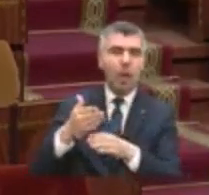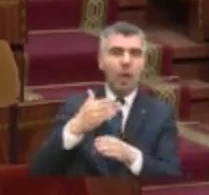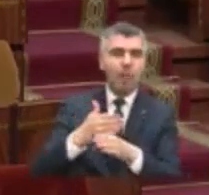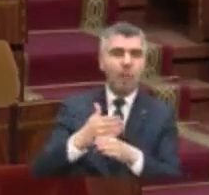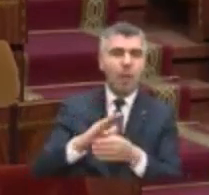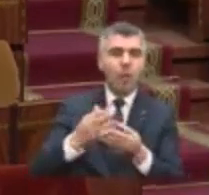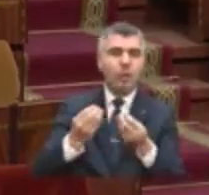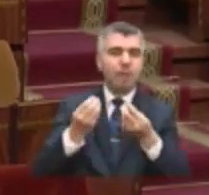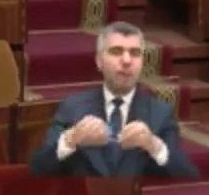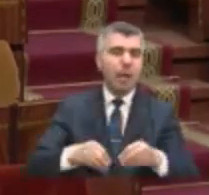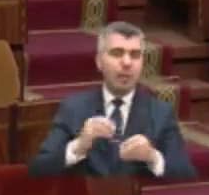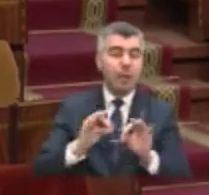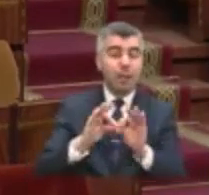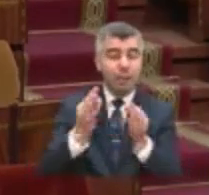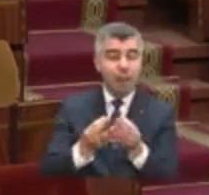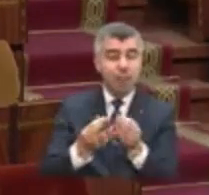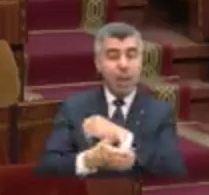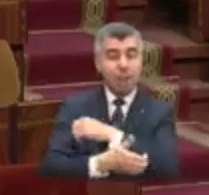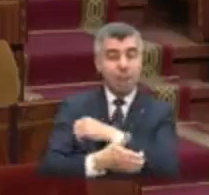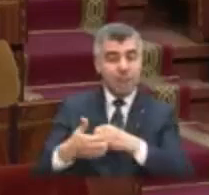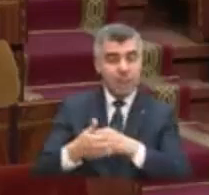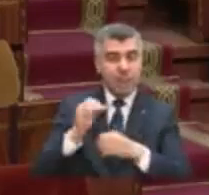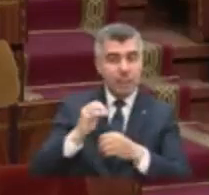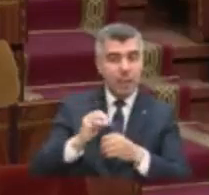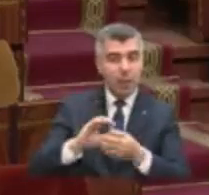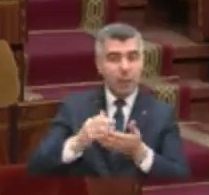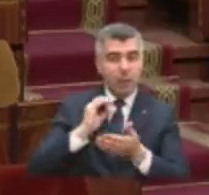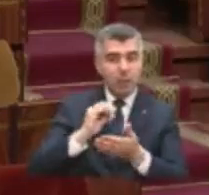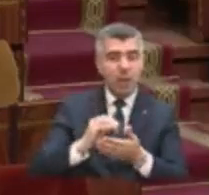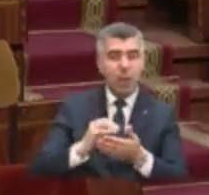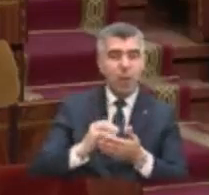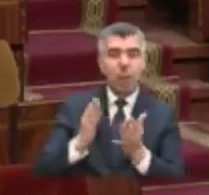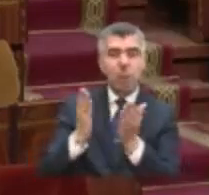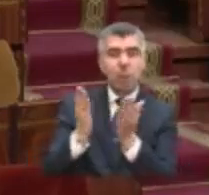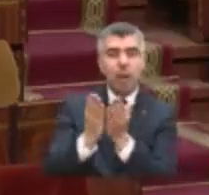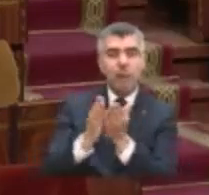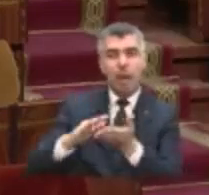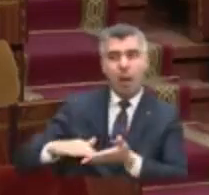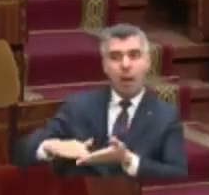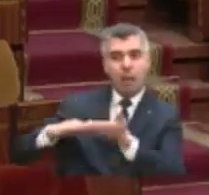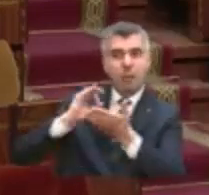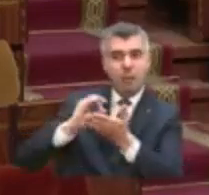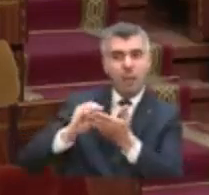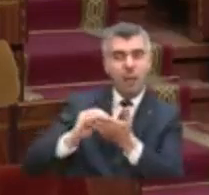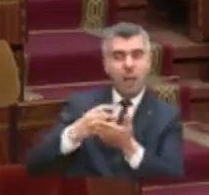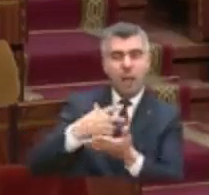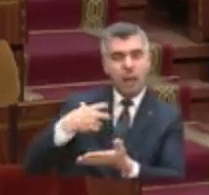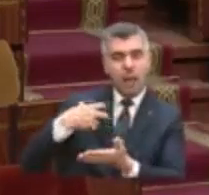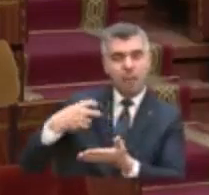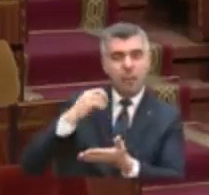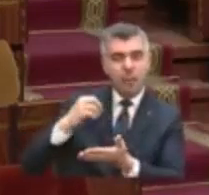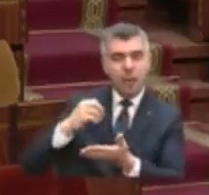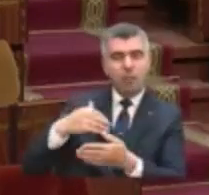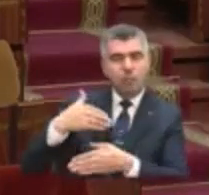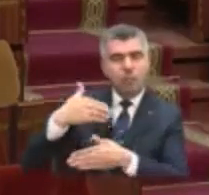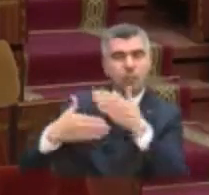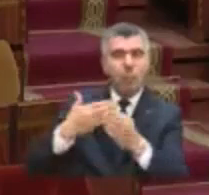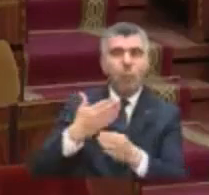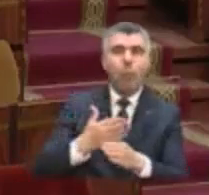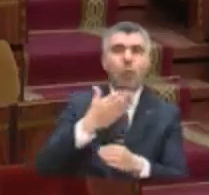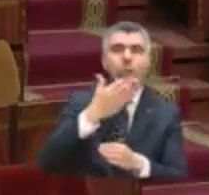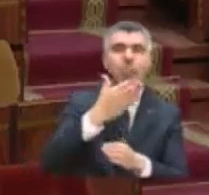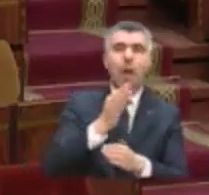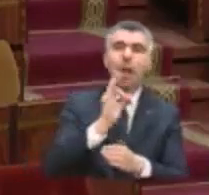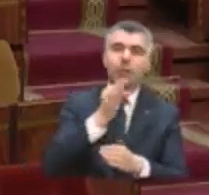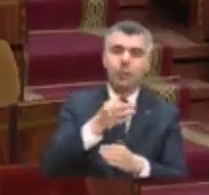في العموم من أسرة فقيرة كيورث الهشاشة والفقر، واللي في المعاهد الخاصة من أسرة ميسورة راه كيورث المستقبل.